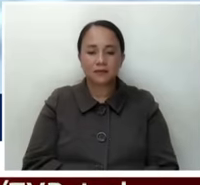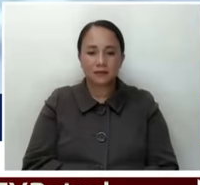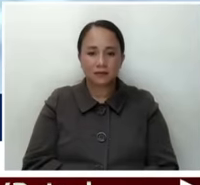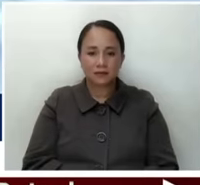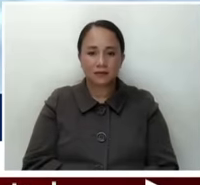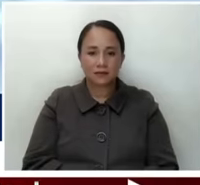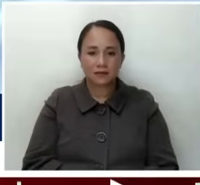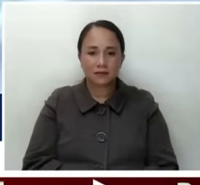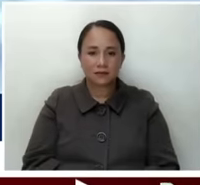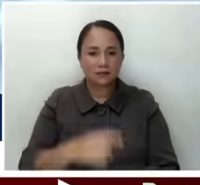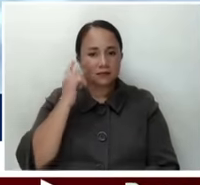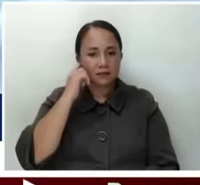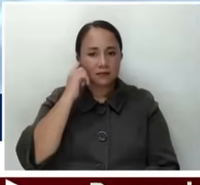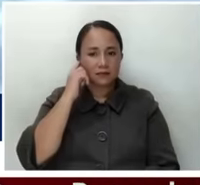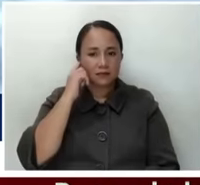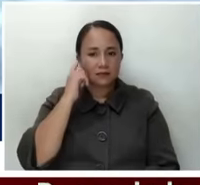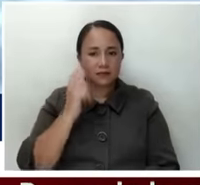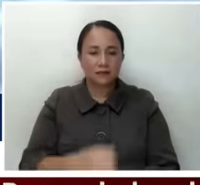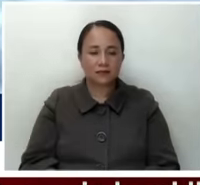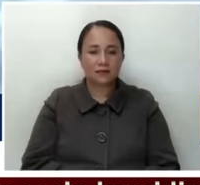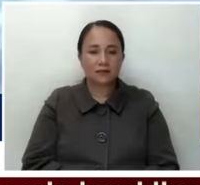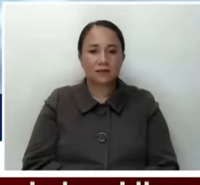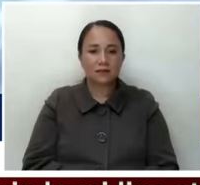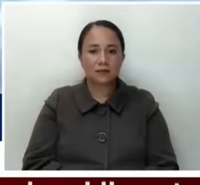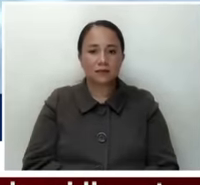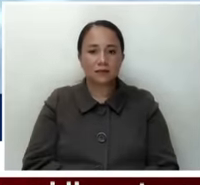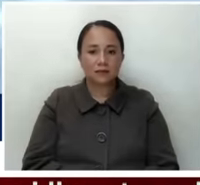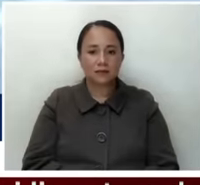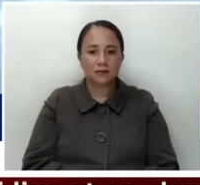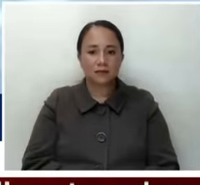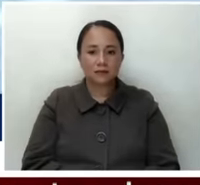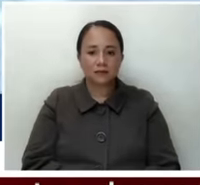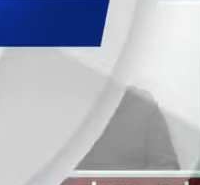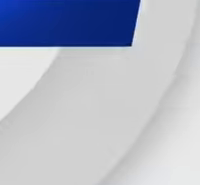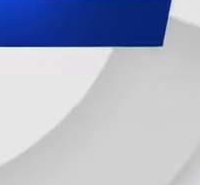nga ng mga agresibong kilos ng China sa West Philippine Sea.